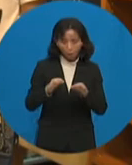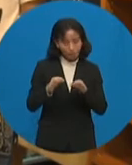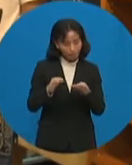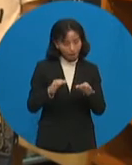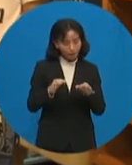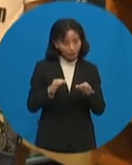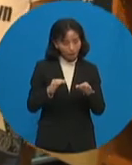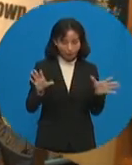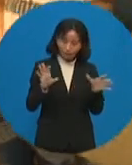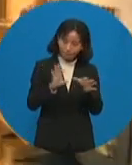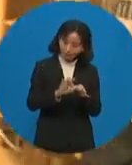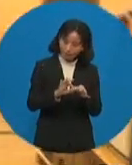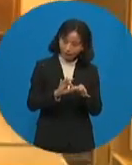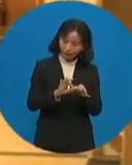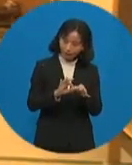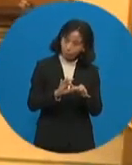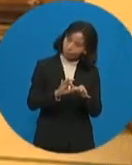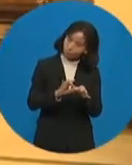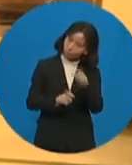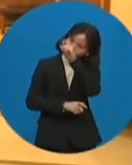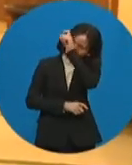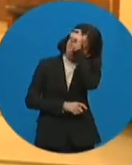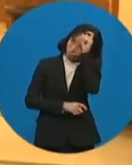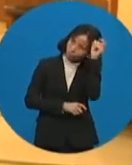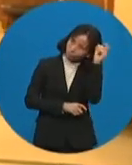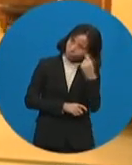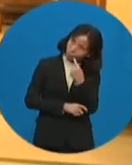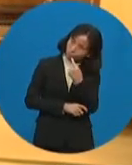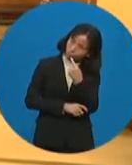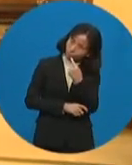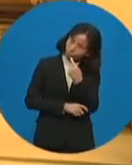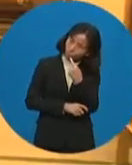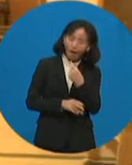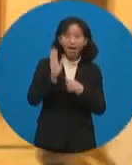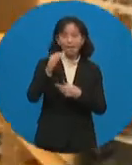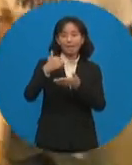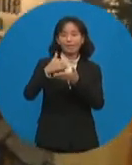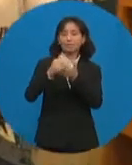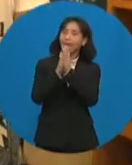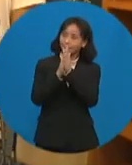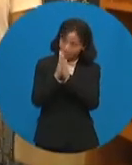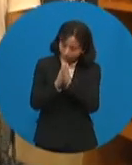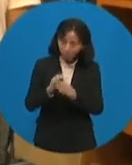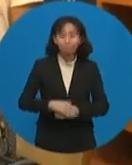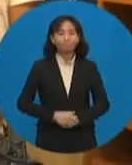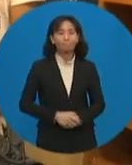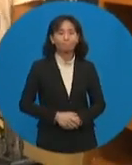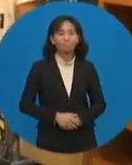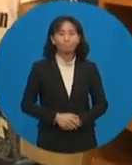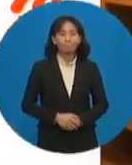いはい、いやもうちょっと斬新すぎて、はい、頭の中が混乱しているんですが、はい、今日は詳しくご説明もいただけますか。 はい、